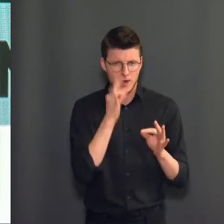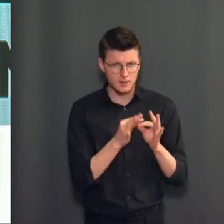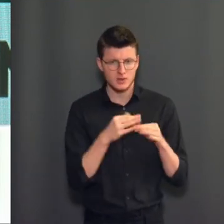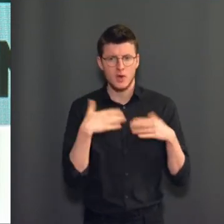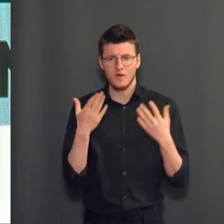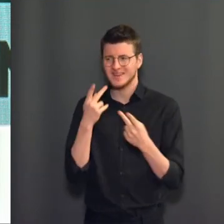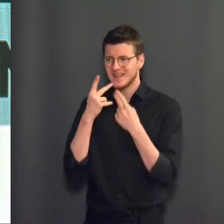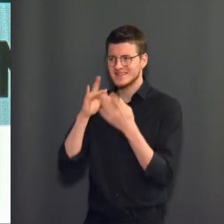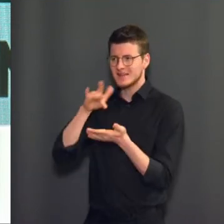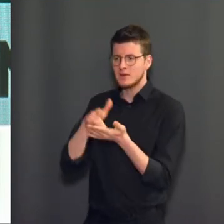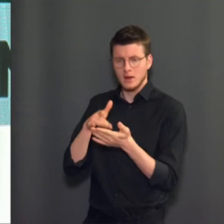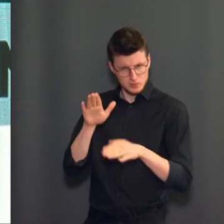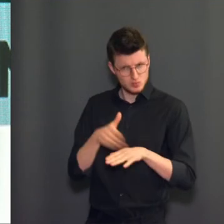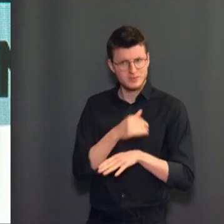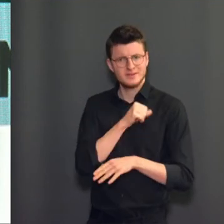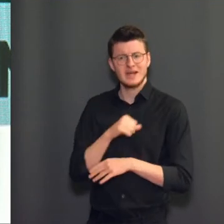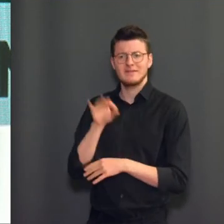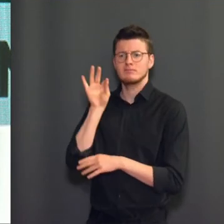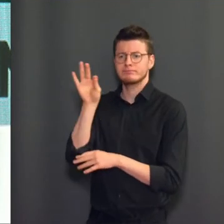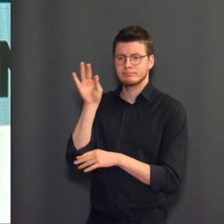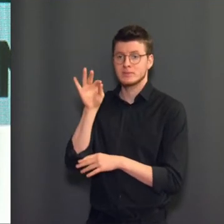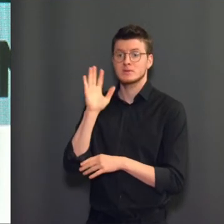uitslag binnen de 24 uur op.